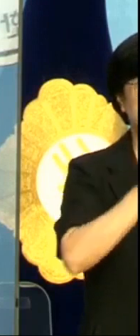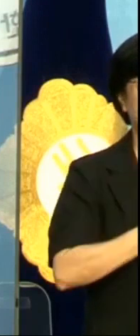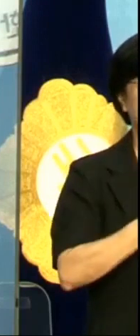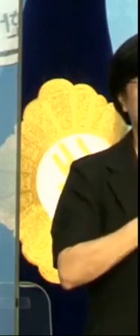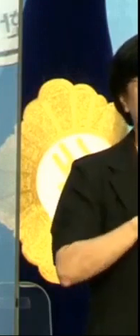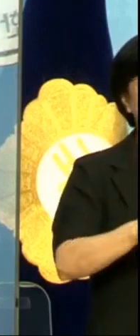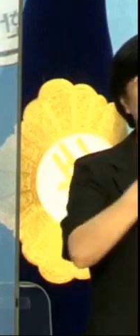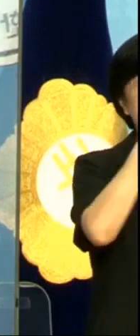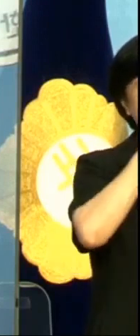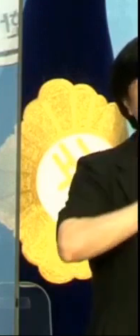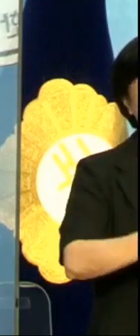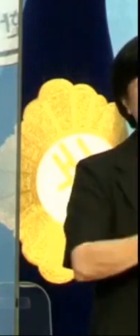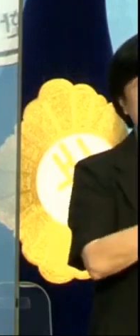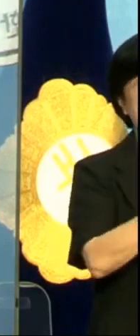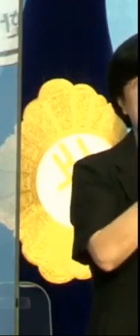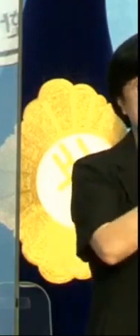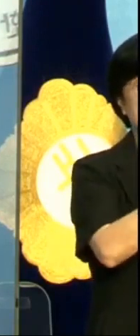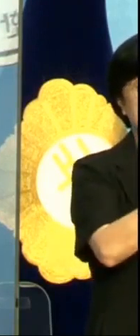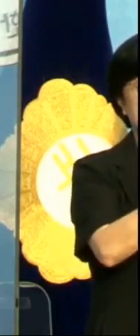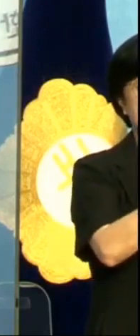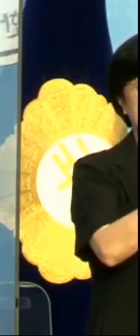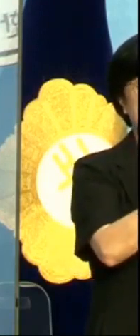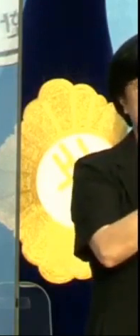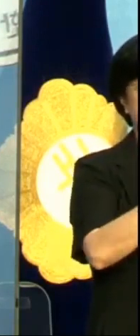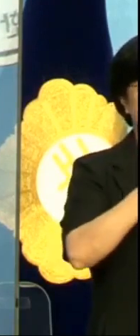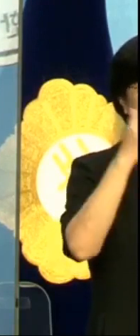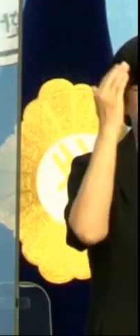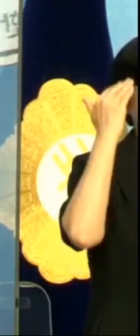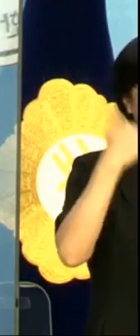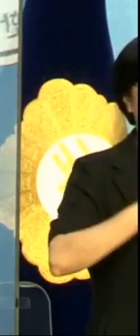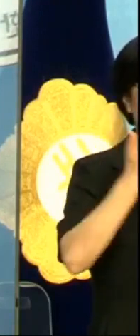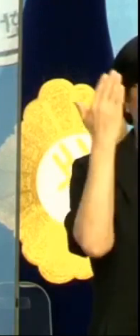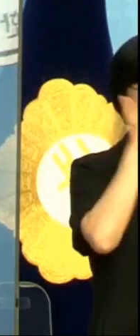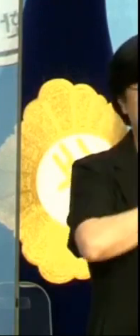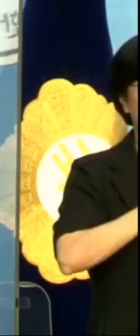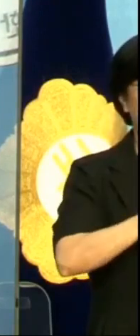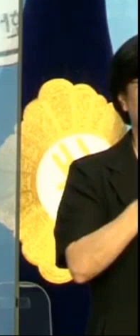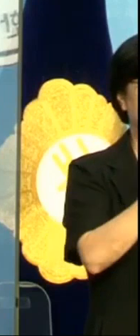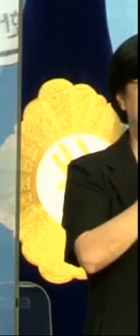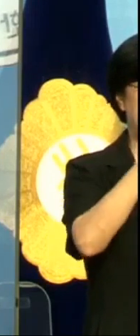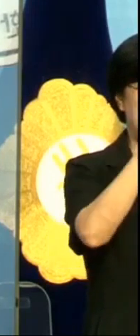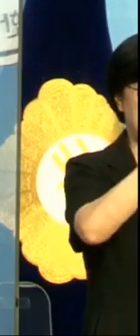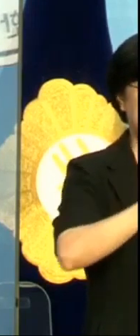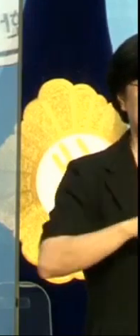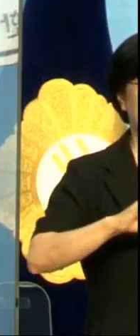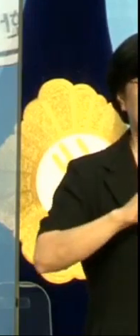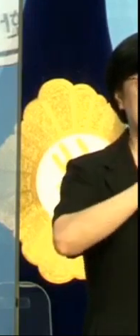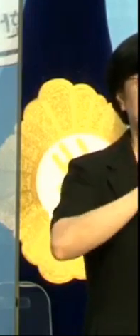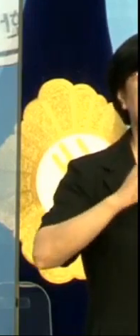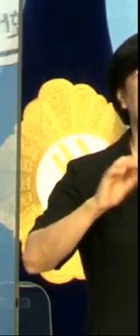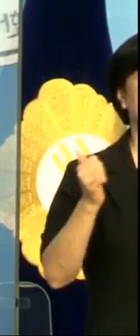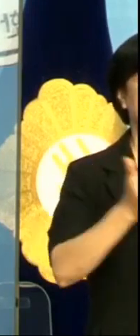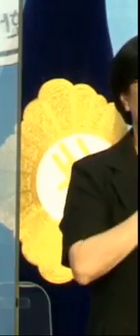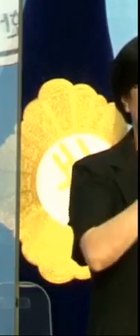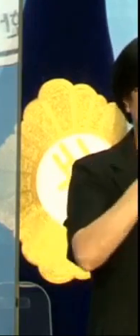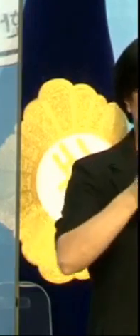바 예 충돌 방지 법안 은 대한민국을 청렴 사회를 이끄는 법 아닌 만큼 이번 정기국회에서 꼭 처리되어야